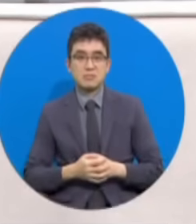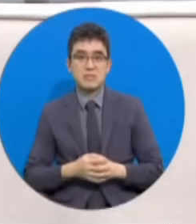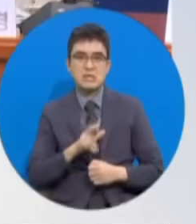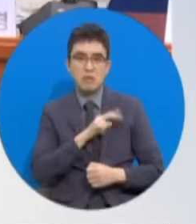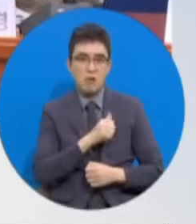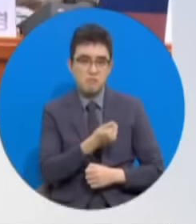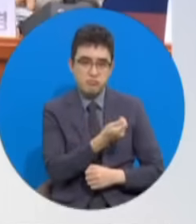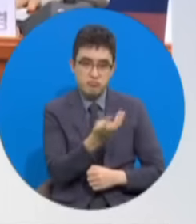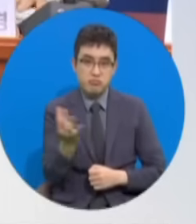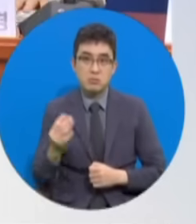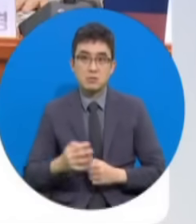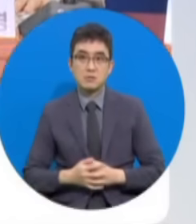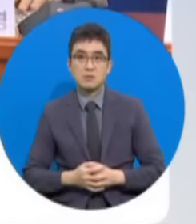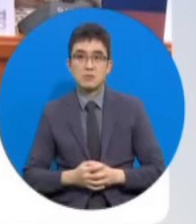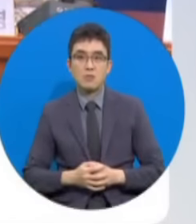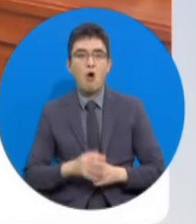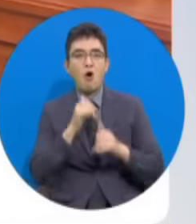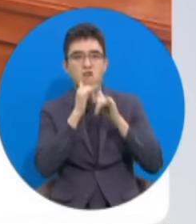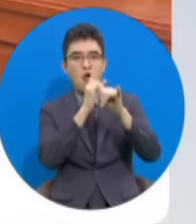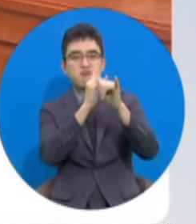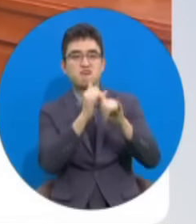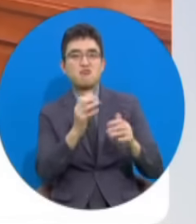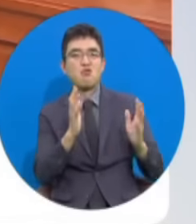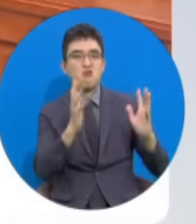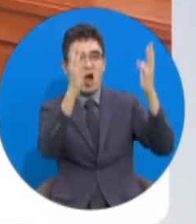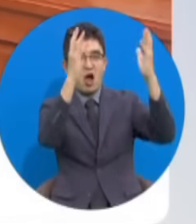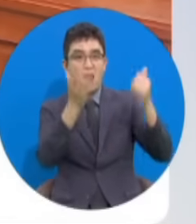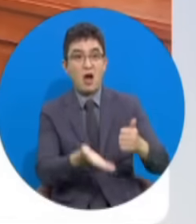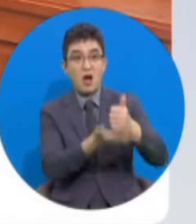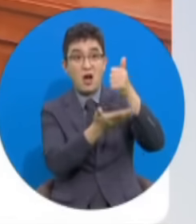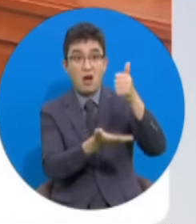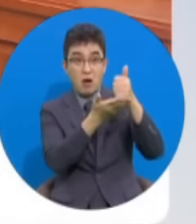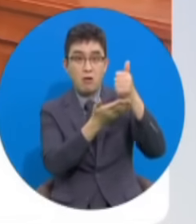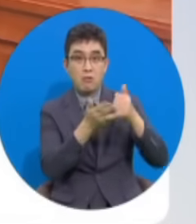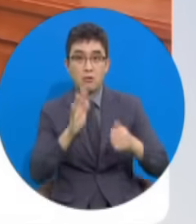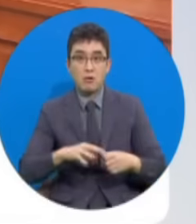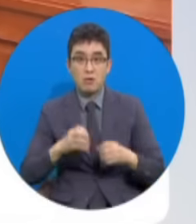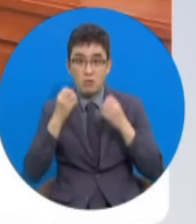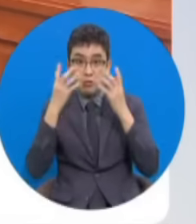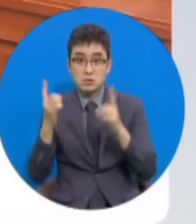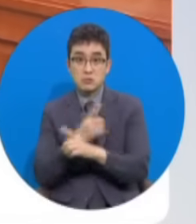의원 아주 막 완전 유대한 영웅처럼 얘기를 했어요. 그런데